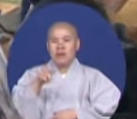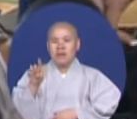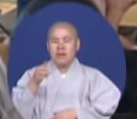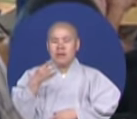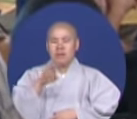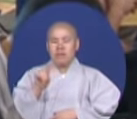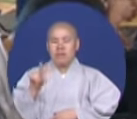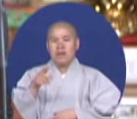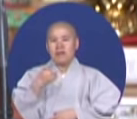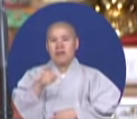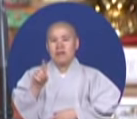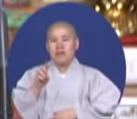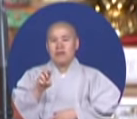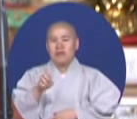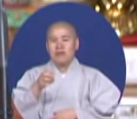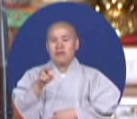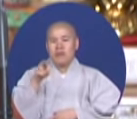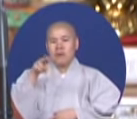옴사바바바수다